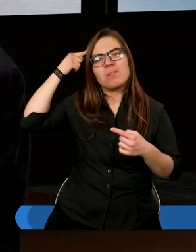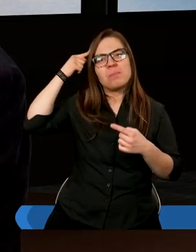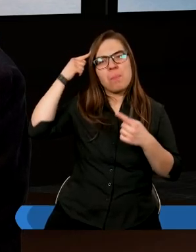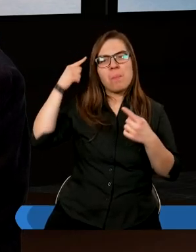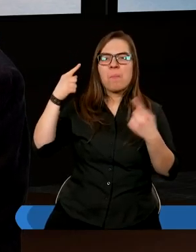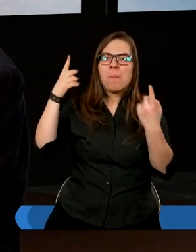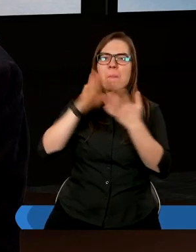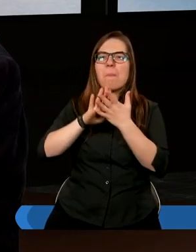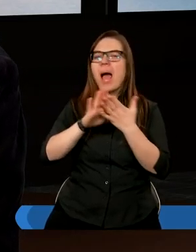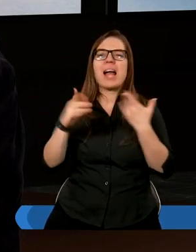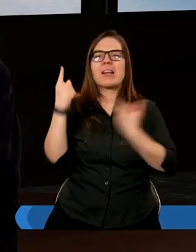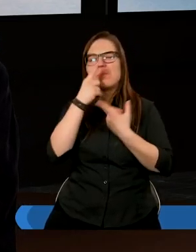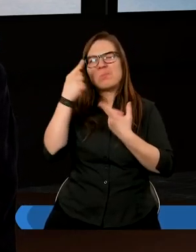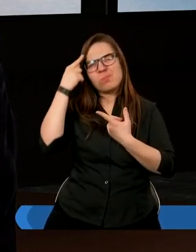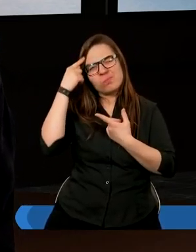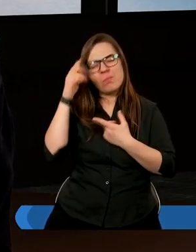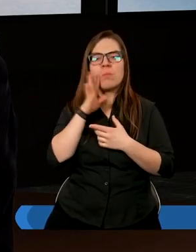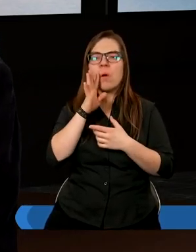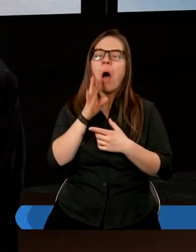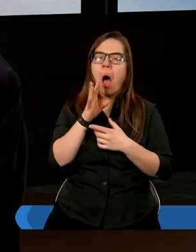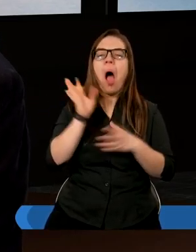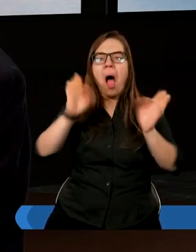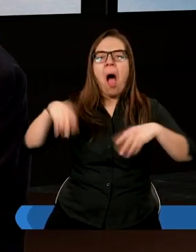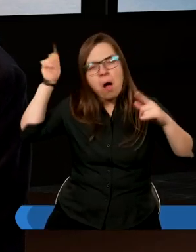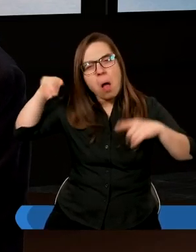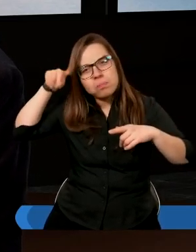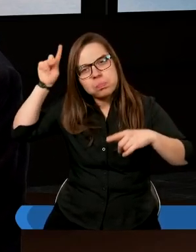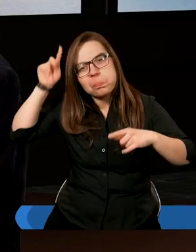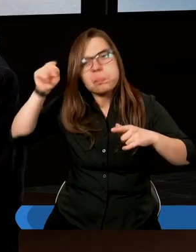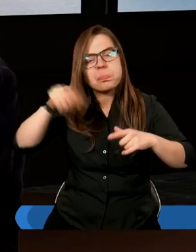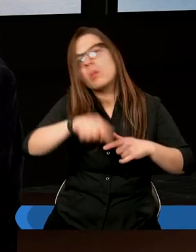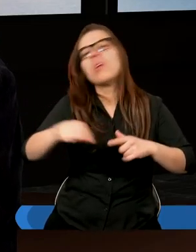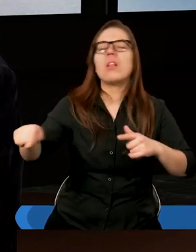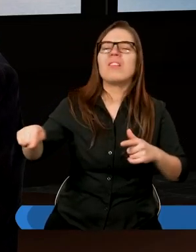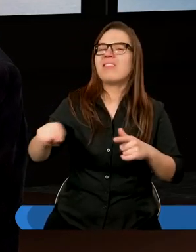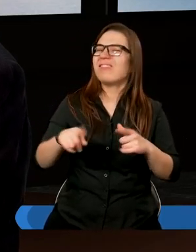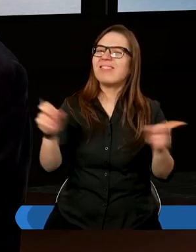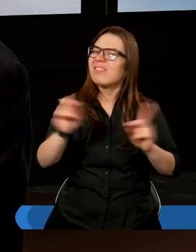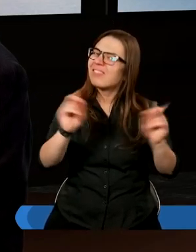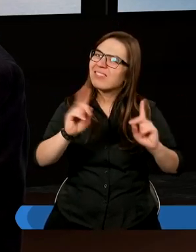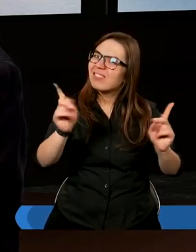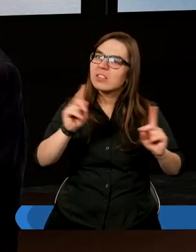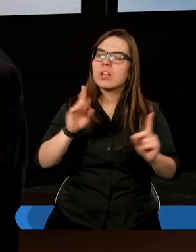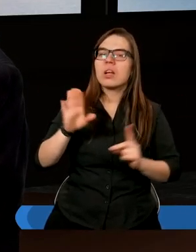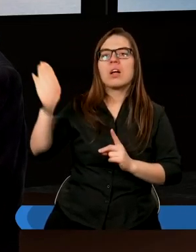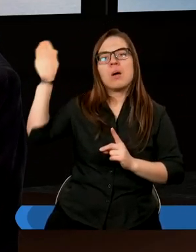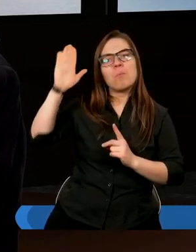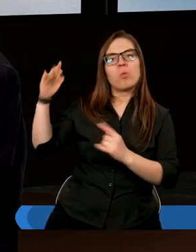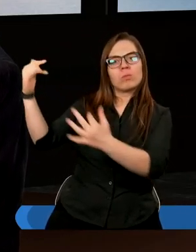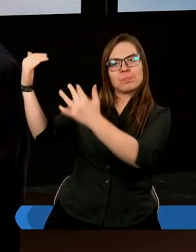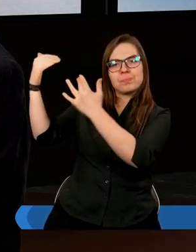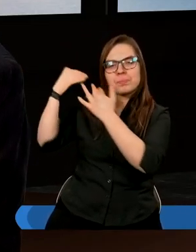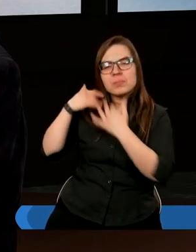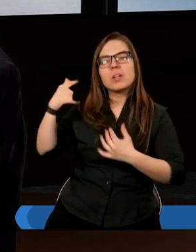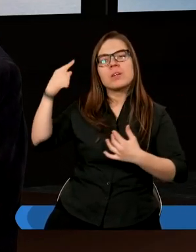wykonywali to, czy tamto. Przecież Bóg tak nas stworzył, że mamy